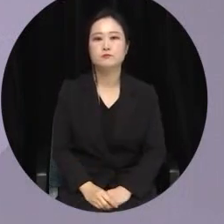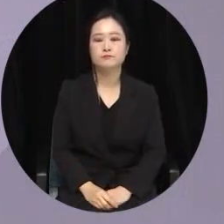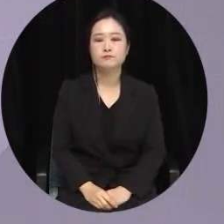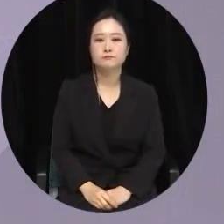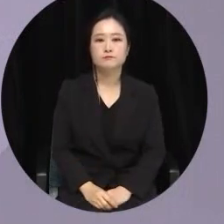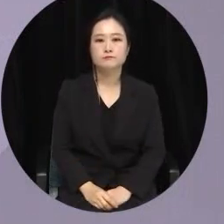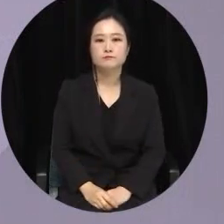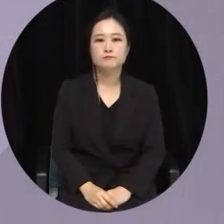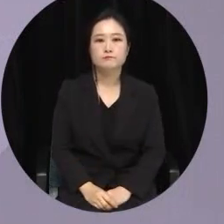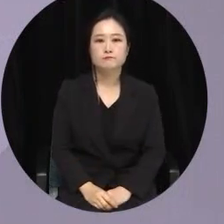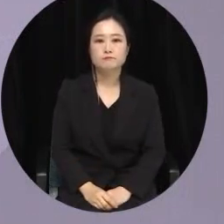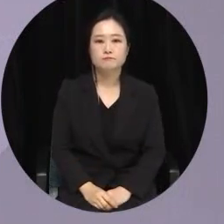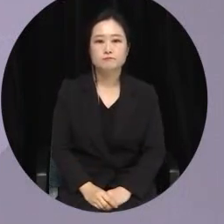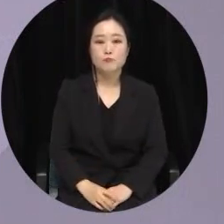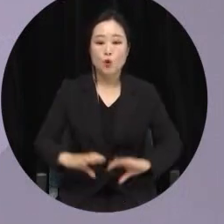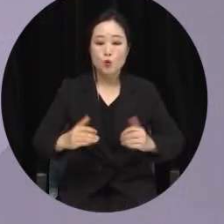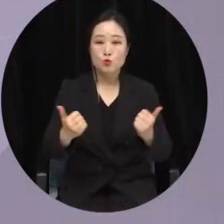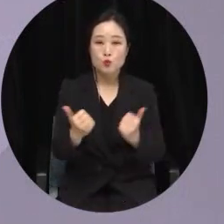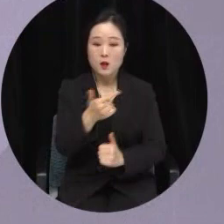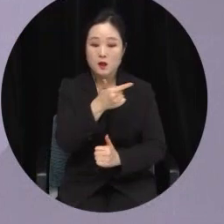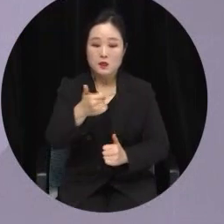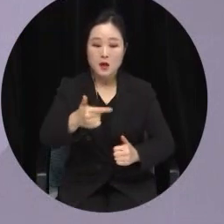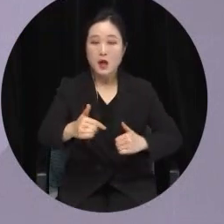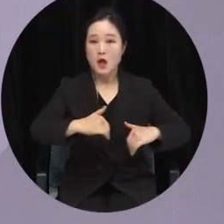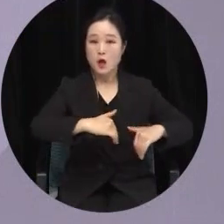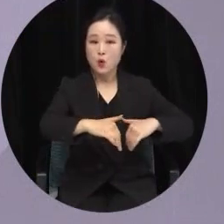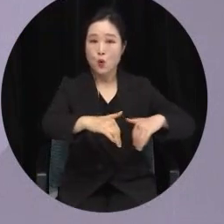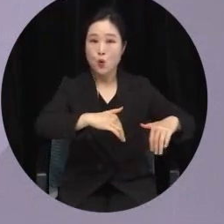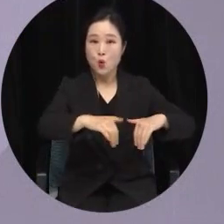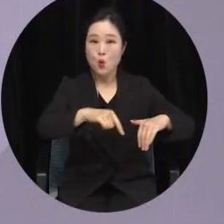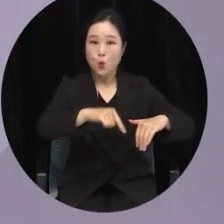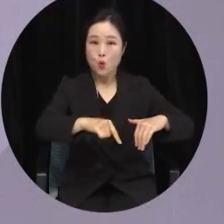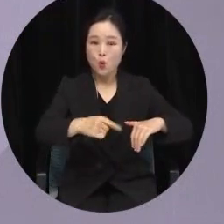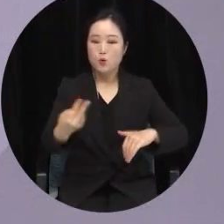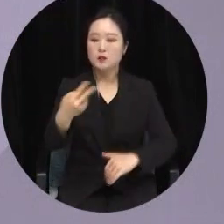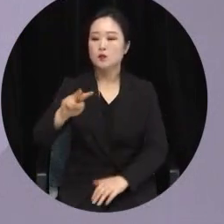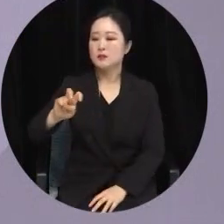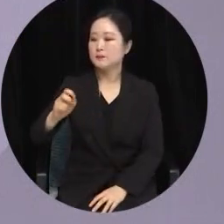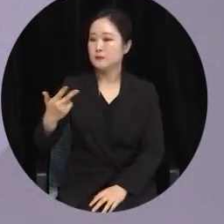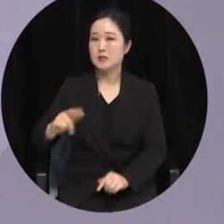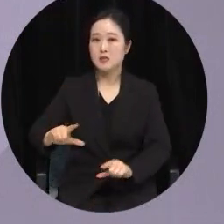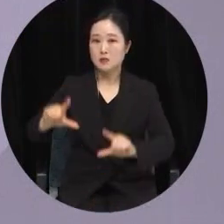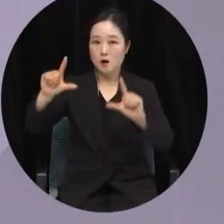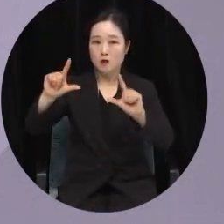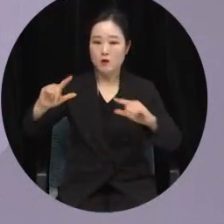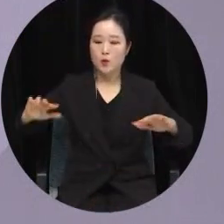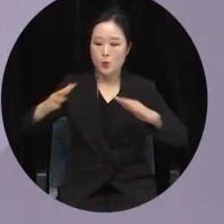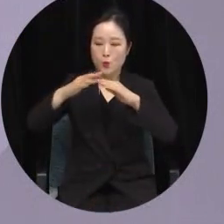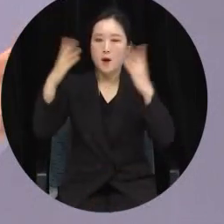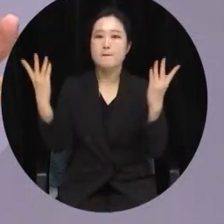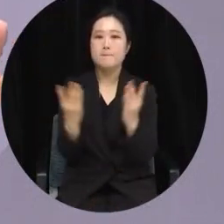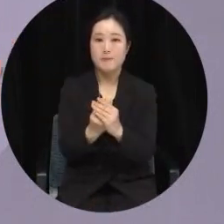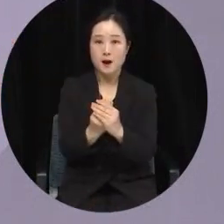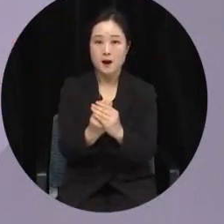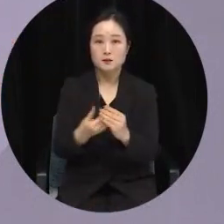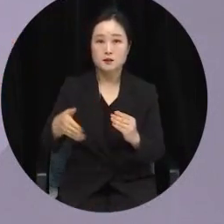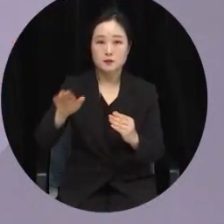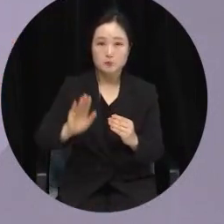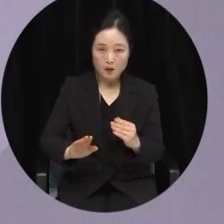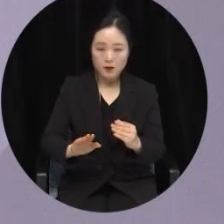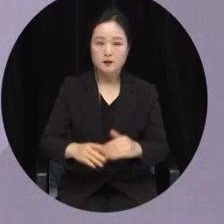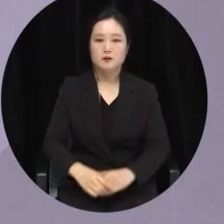우리 국회대로 상부공원이 27년이면 완공이 됩니다만 서울공원의 8배에 달하는